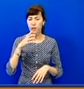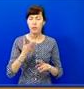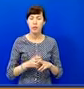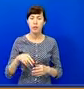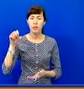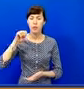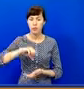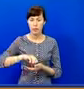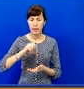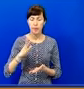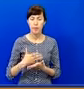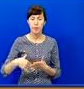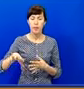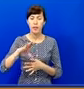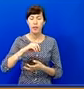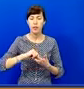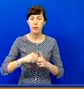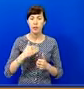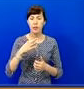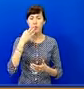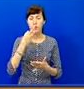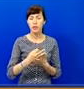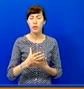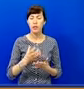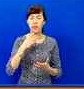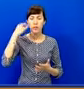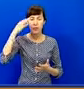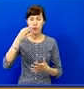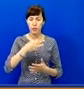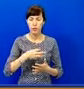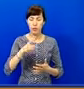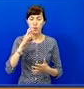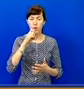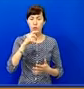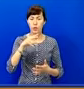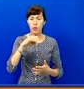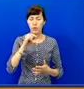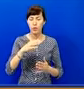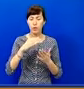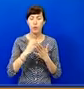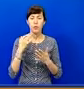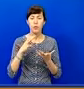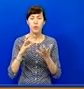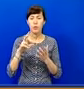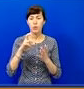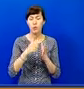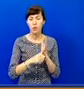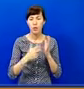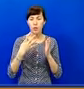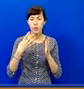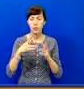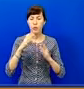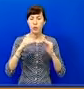өкілісіз. Барлық мәселеге сіз жауап бересіз. Оңтүстік Қазақстан облысында нұрлы жер бағдарламасымен көпқабатты 364 тұрғын үй